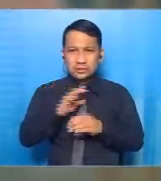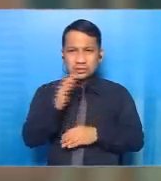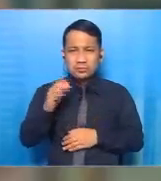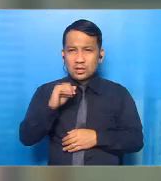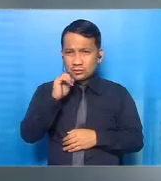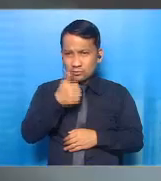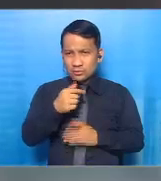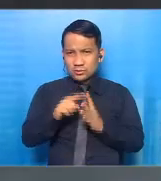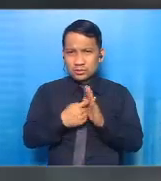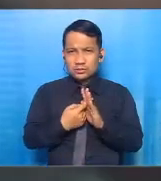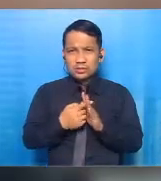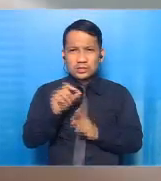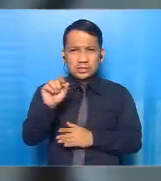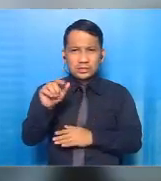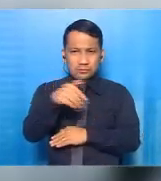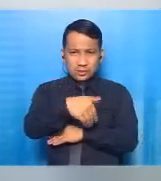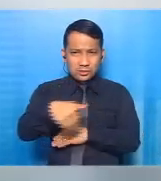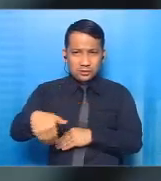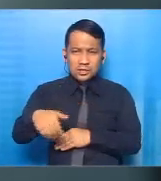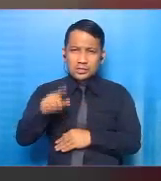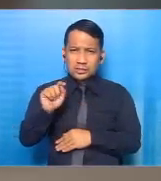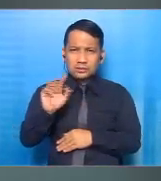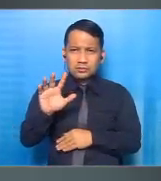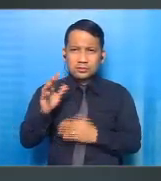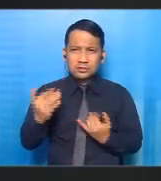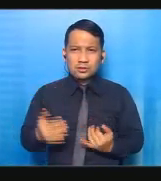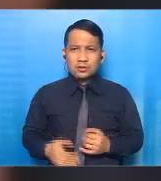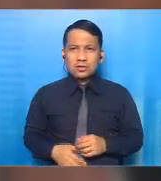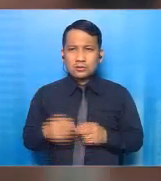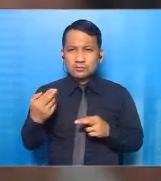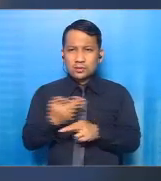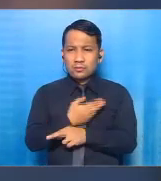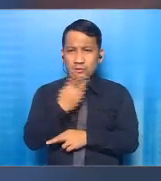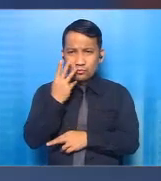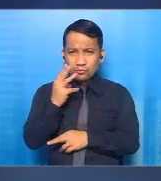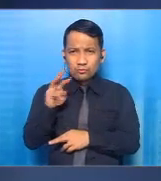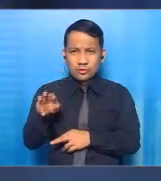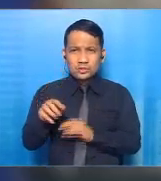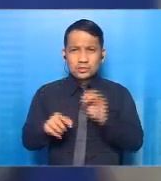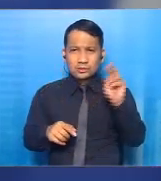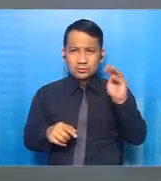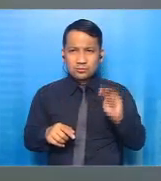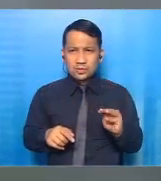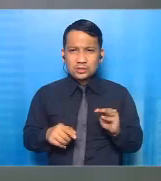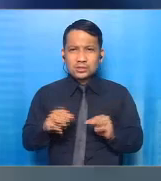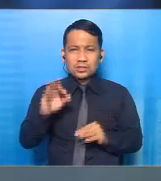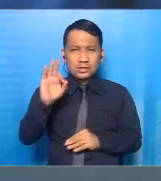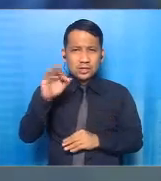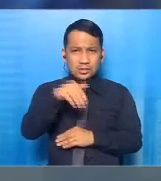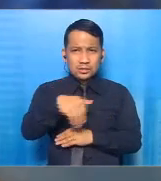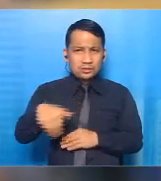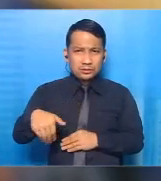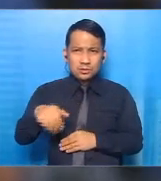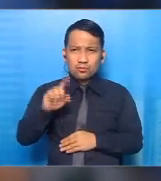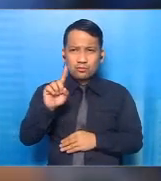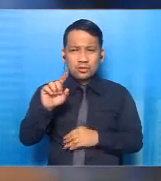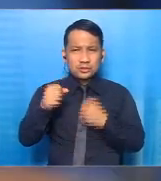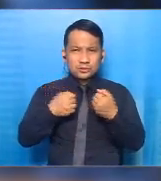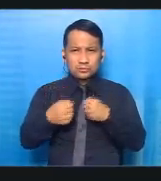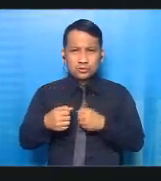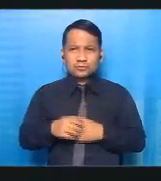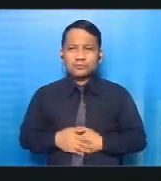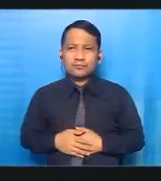simula bukas, alas 11 ng gabi sa TV5 at regular na mapapanood tuwing Lunes, alas 9 ng gabi sa One